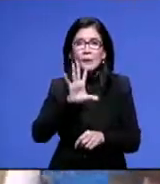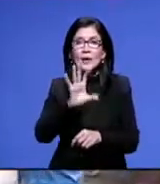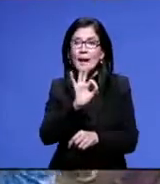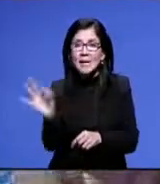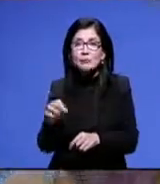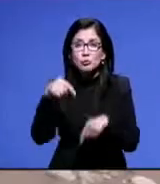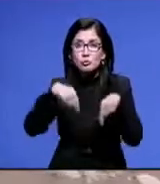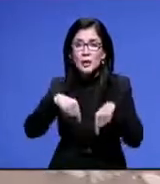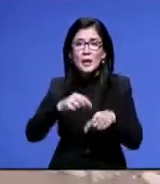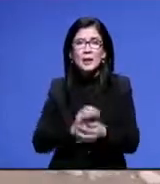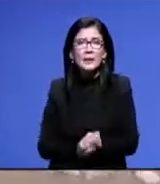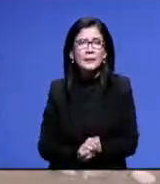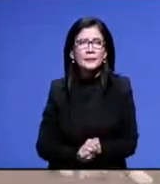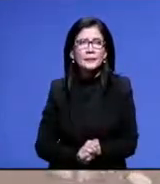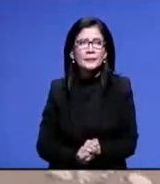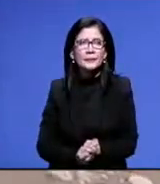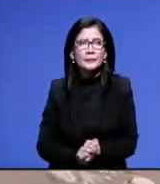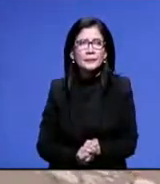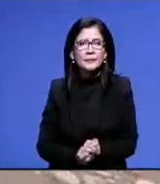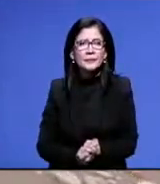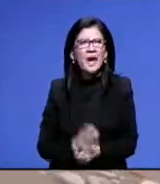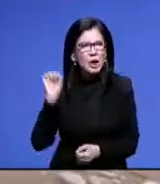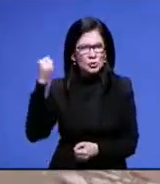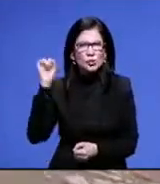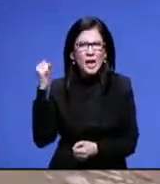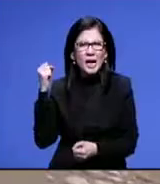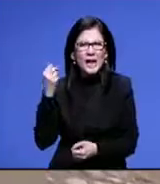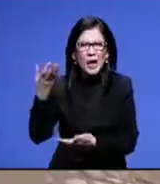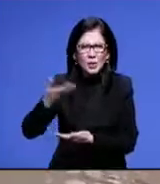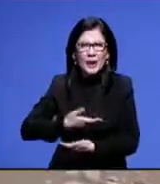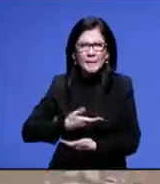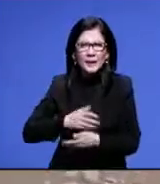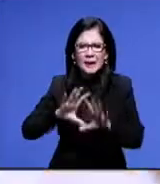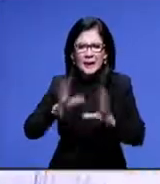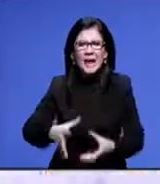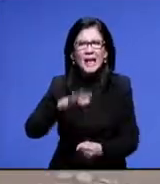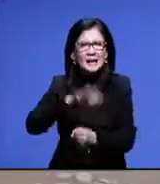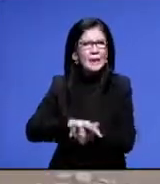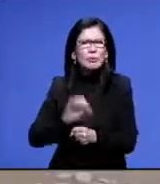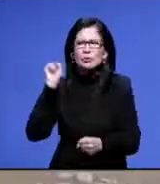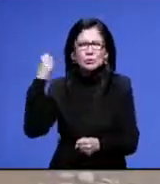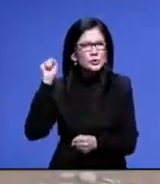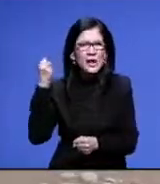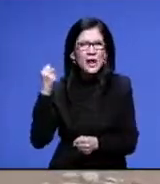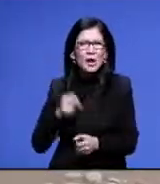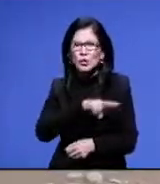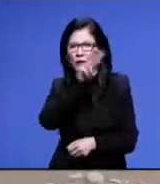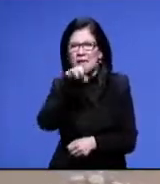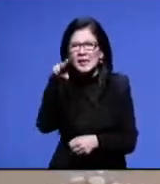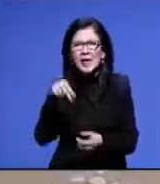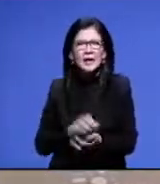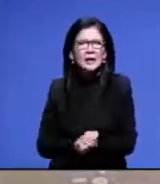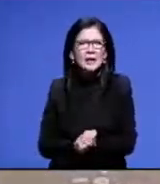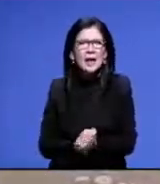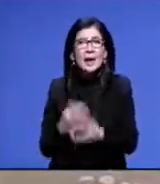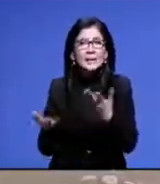tabung. Ini sudah memang susah dapat tabung segini? Iya, sudah susah. Keliling kemana-mana tidak dapat, Pak. Di pengecer harganya berapa